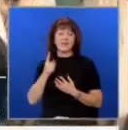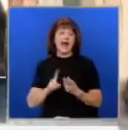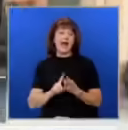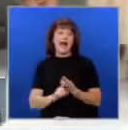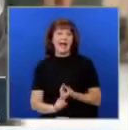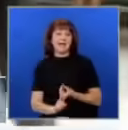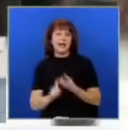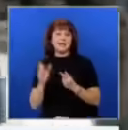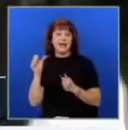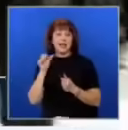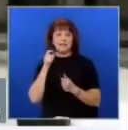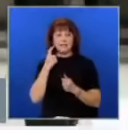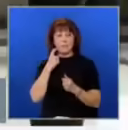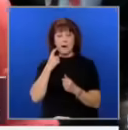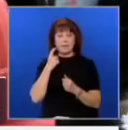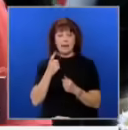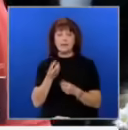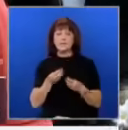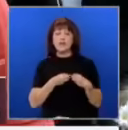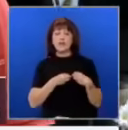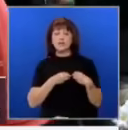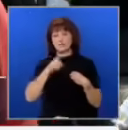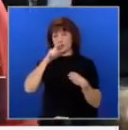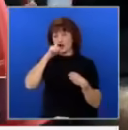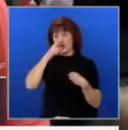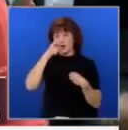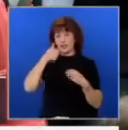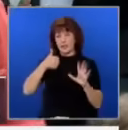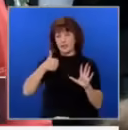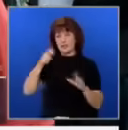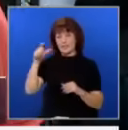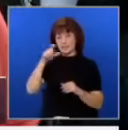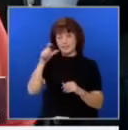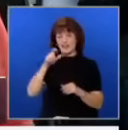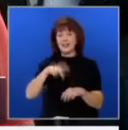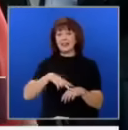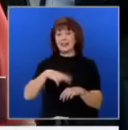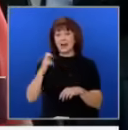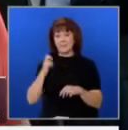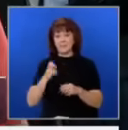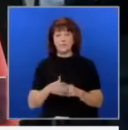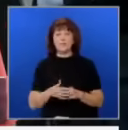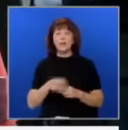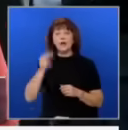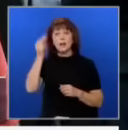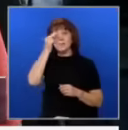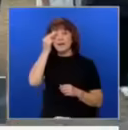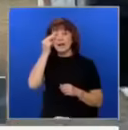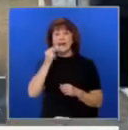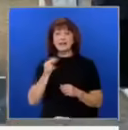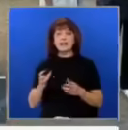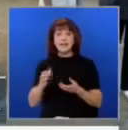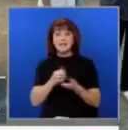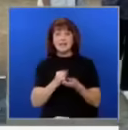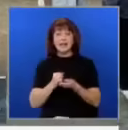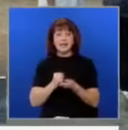освобождението от османско владичество. Чувстваш ли се горд на 6 септември? Да. Защо? Защото България се е съединила. Да